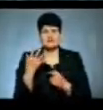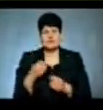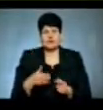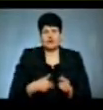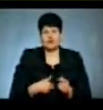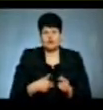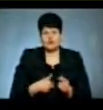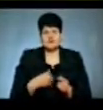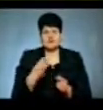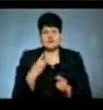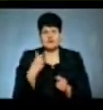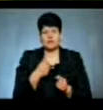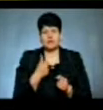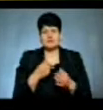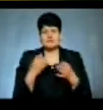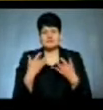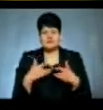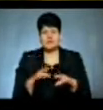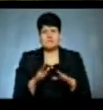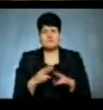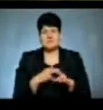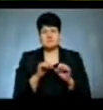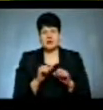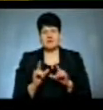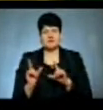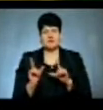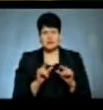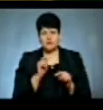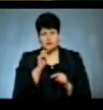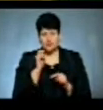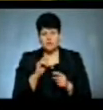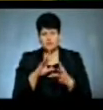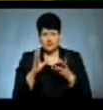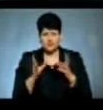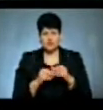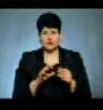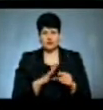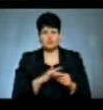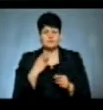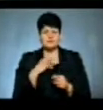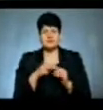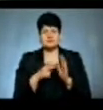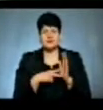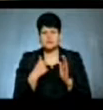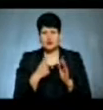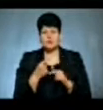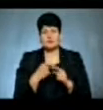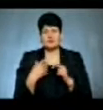3 роки звільнення без права в'їзду в Україну. Сумарно пробув у неволі 17 років. Він повернувся у